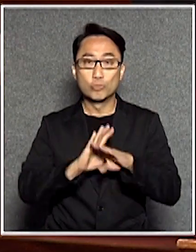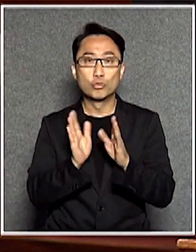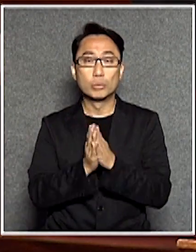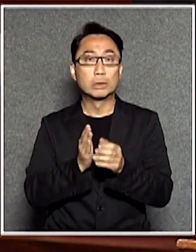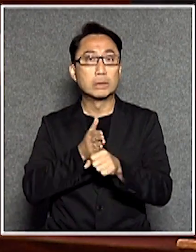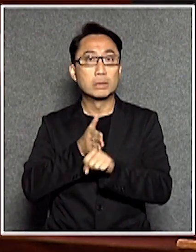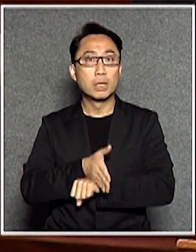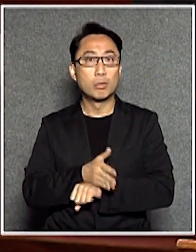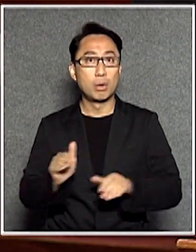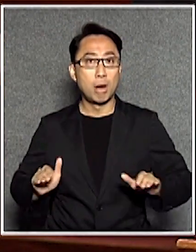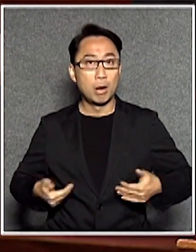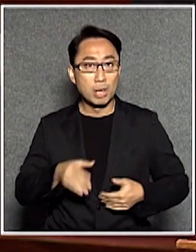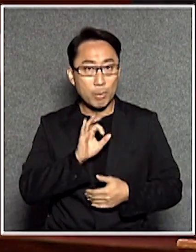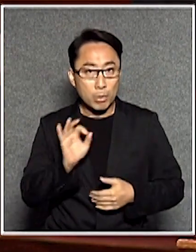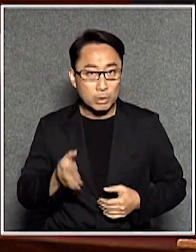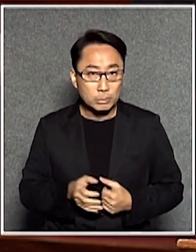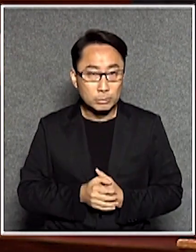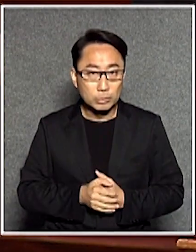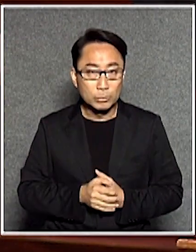嗎？主席，